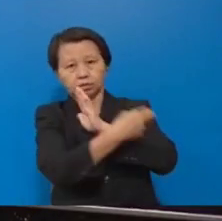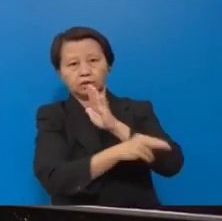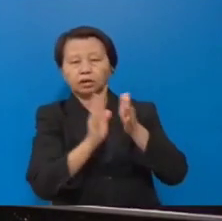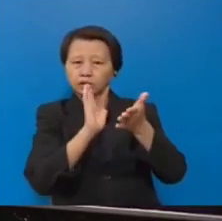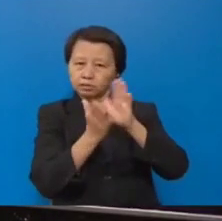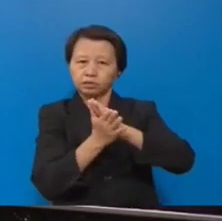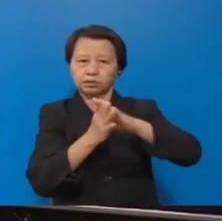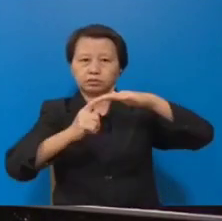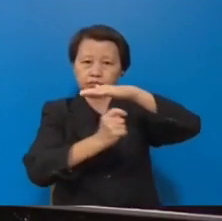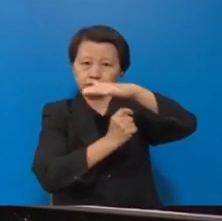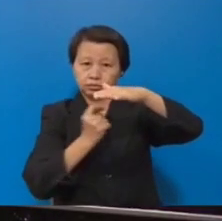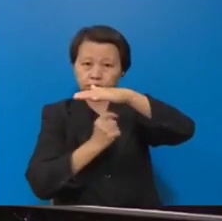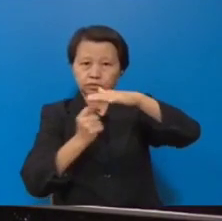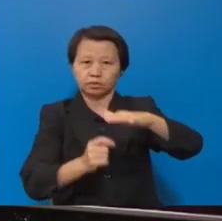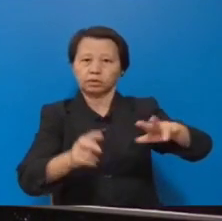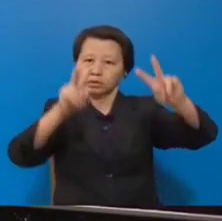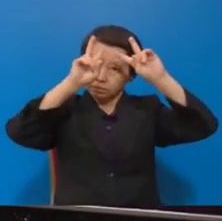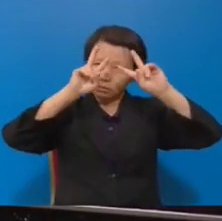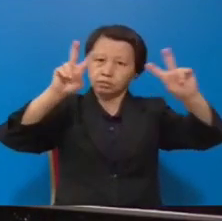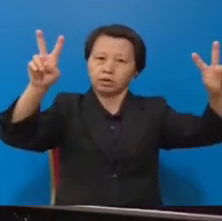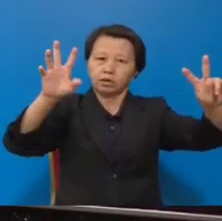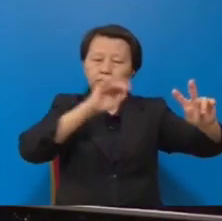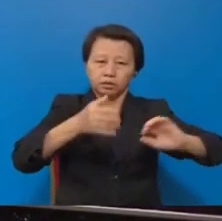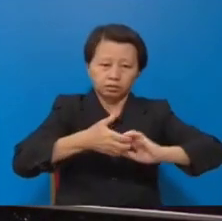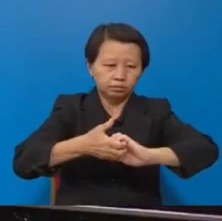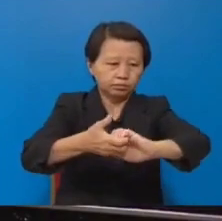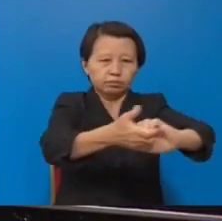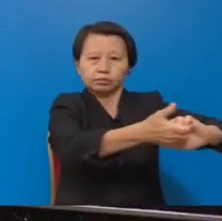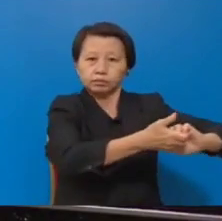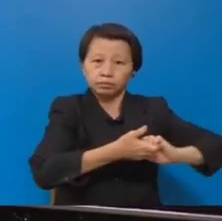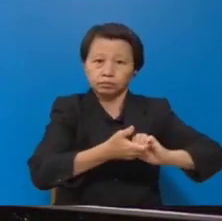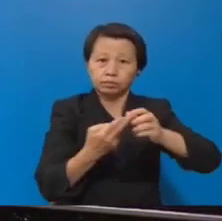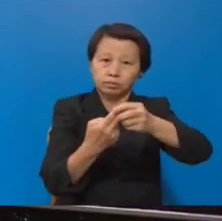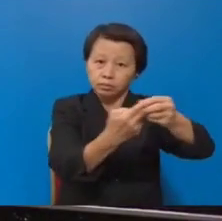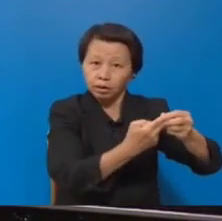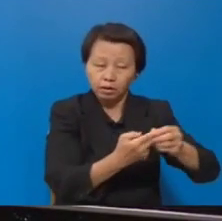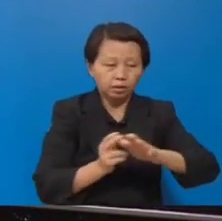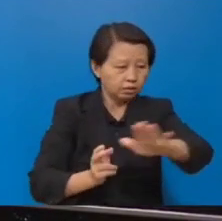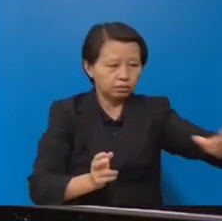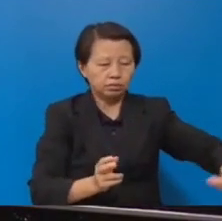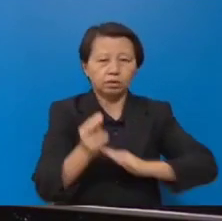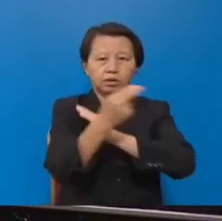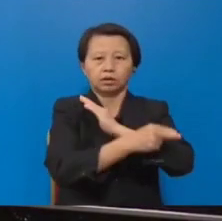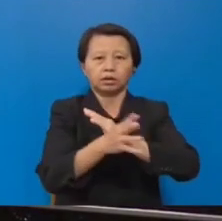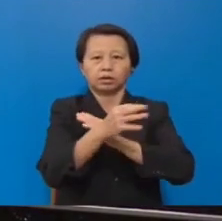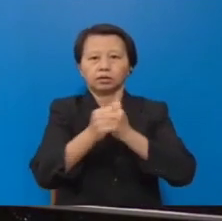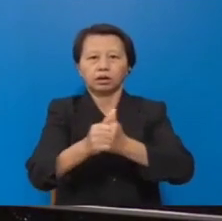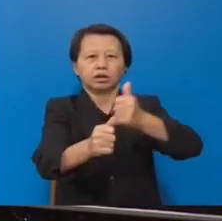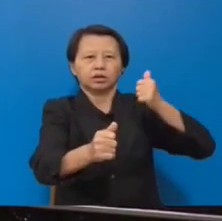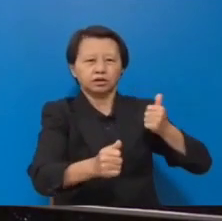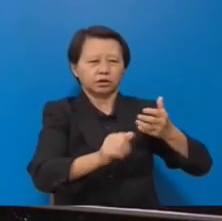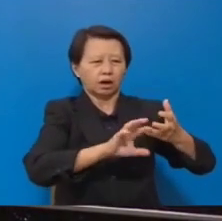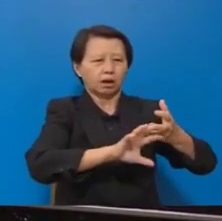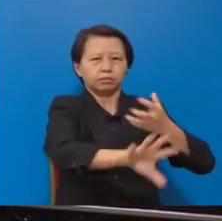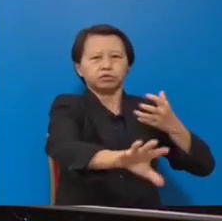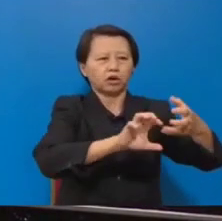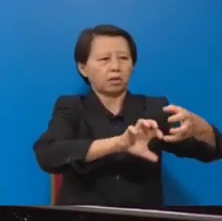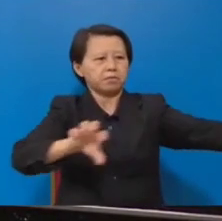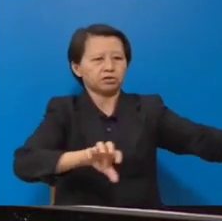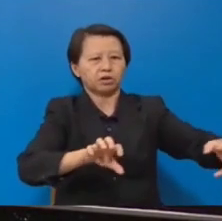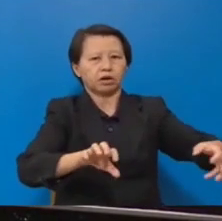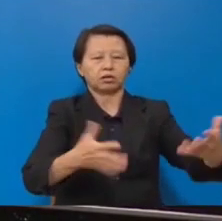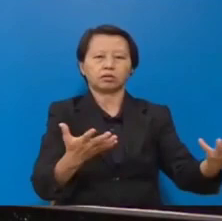menjadi trust karmoni and dan perpaduan yang ada dalam negara serta menghindarkan perpecahan